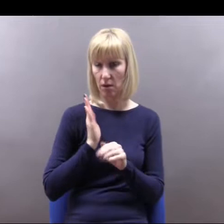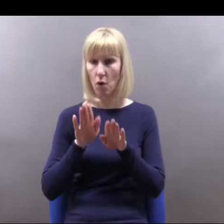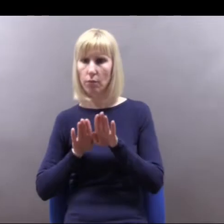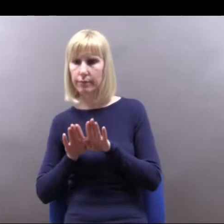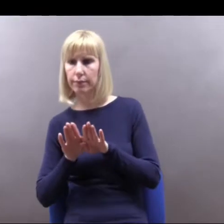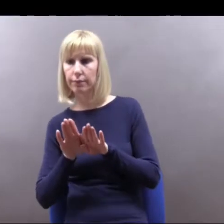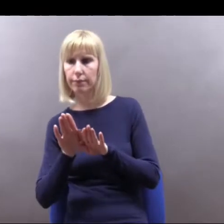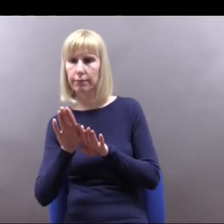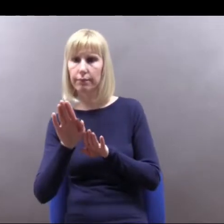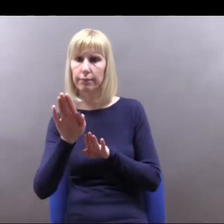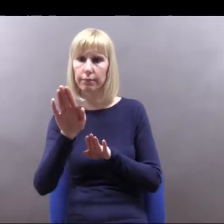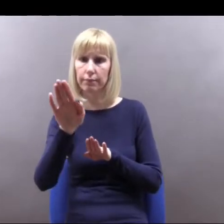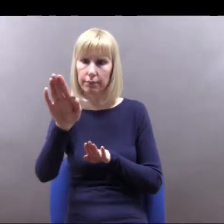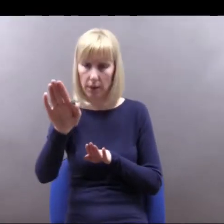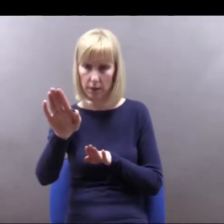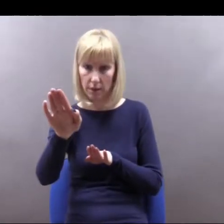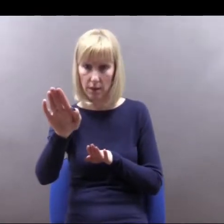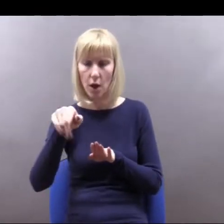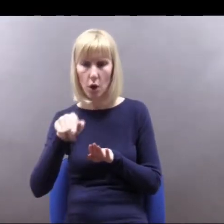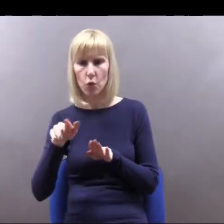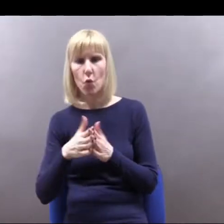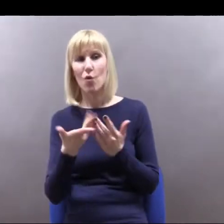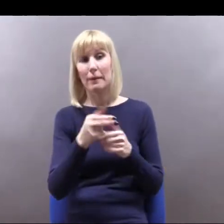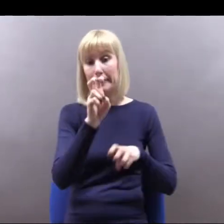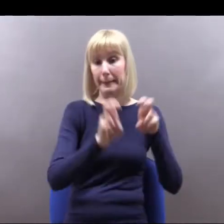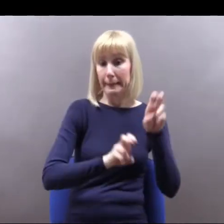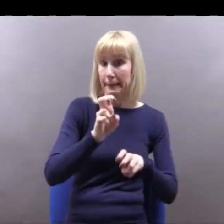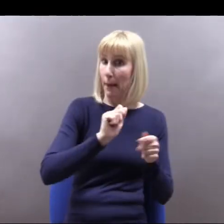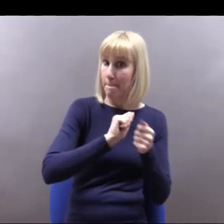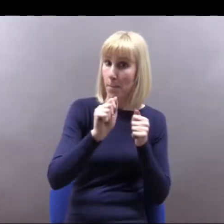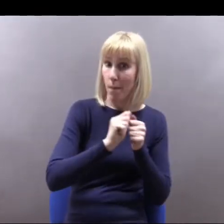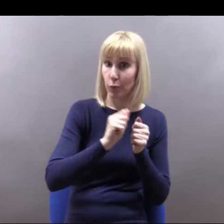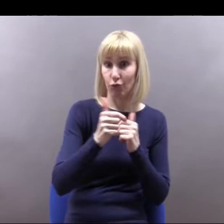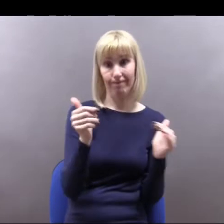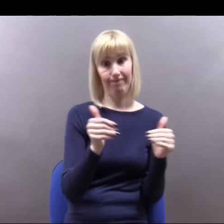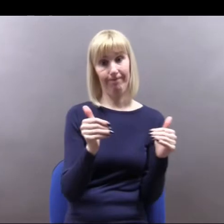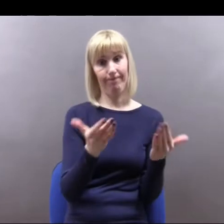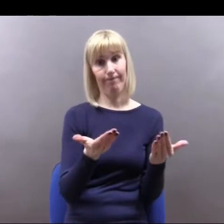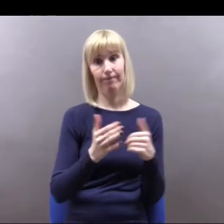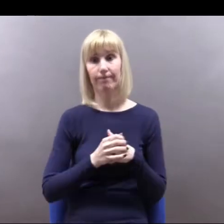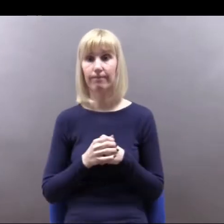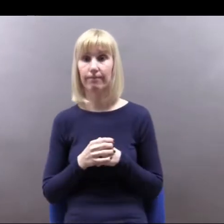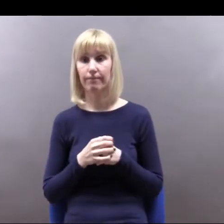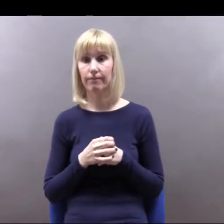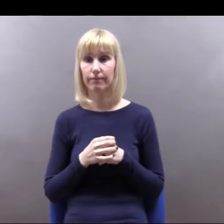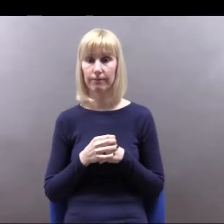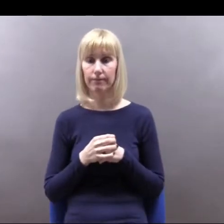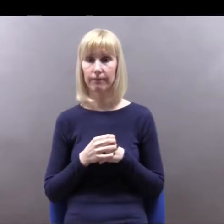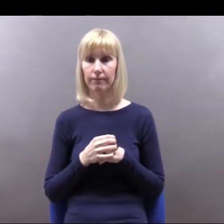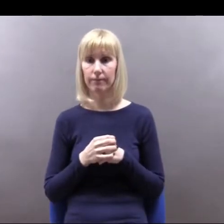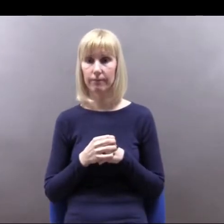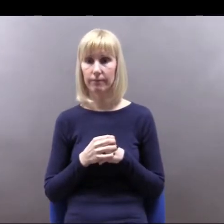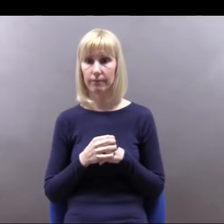przestrzeni ogólnodostępnej, że bardzo często są nieczynne, tak jak było chociażby tam na Nicierniane, jedna z tych wind była po prostu nieczynna,